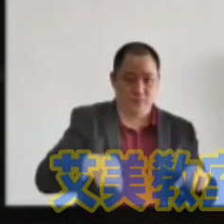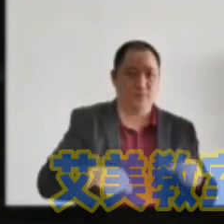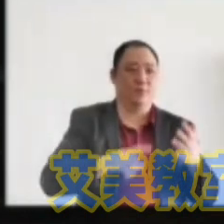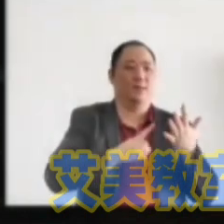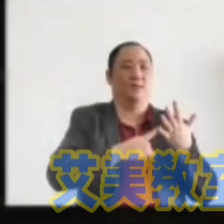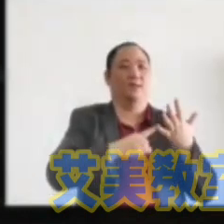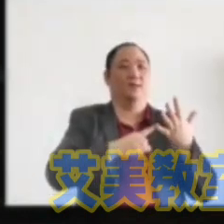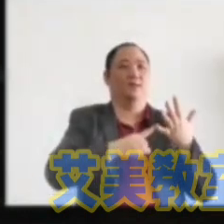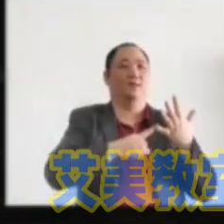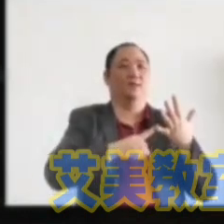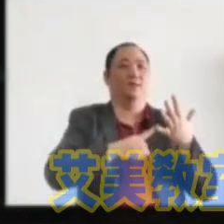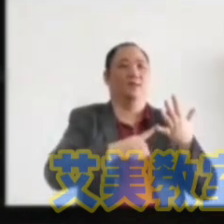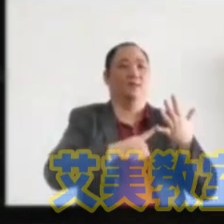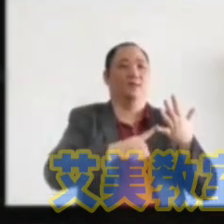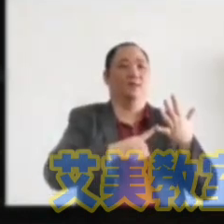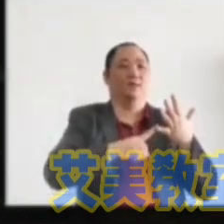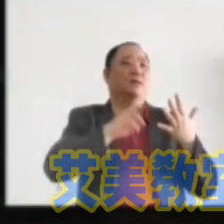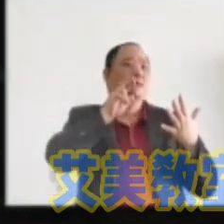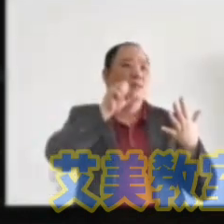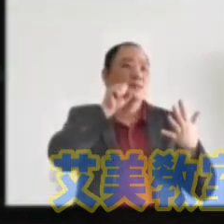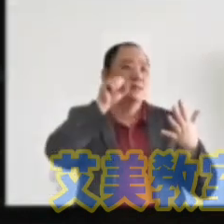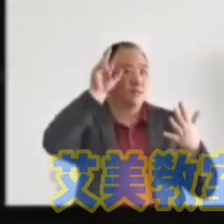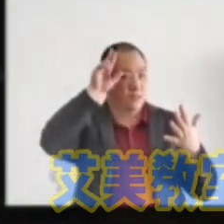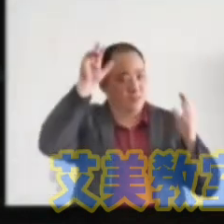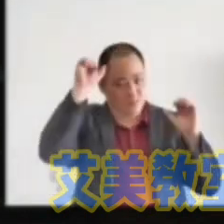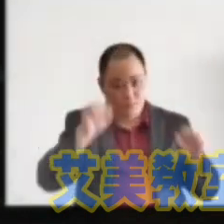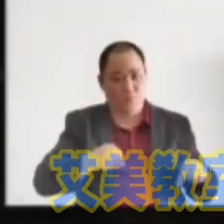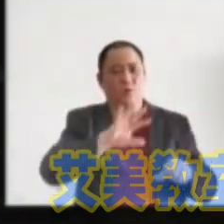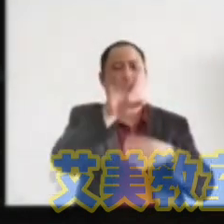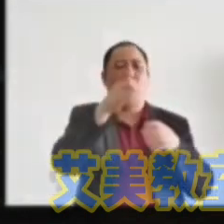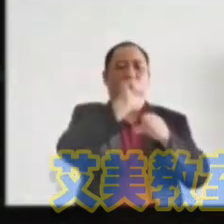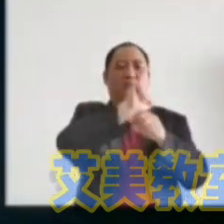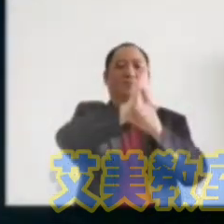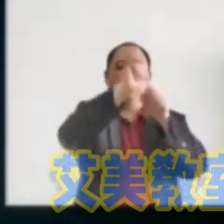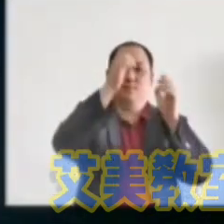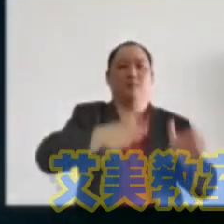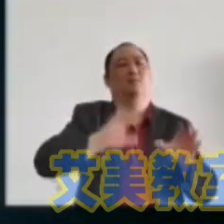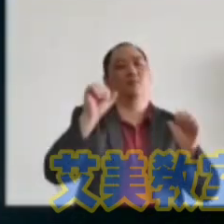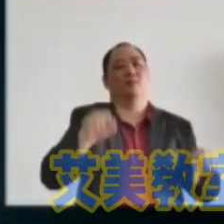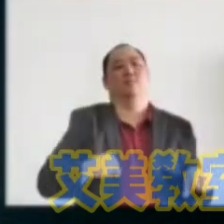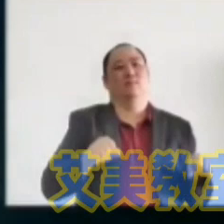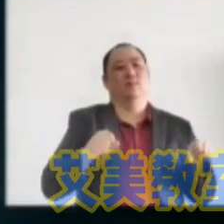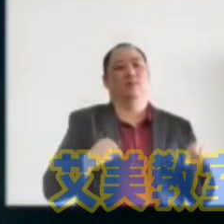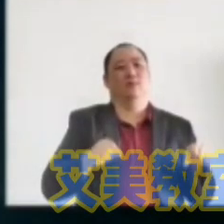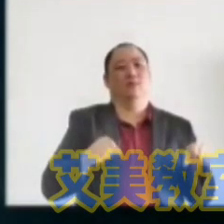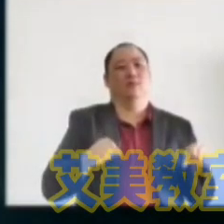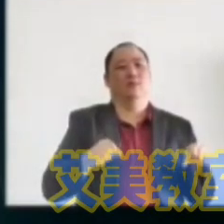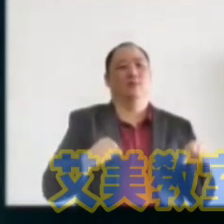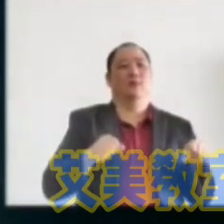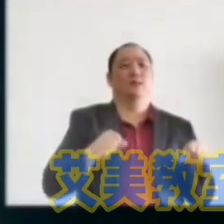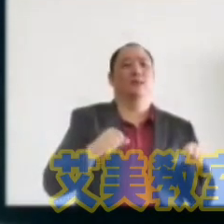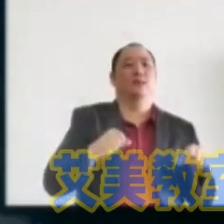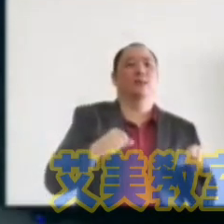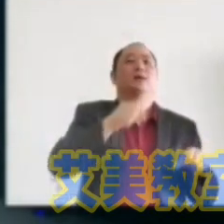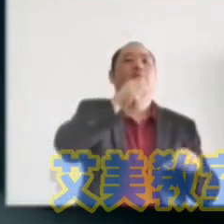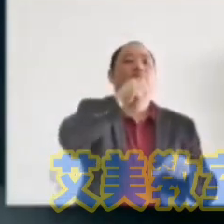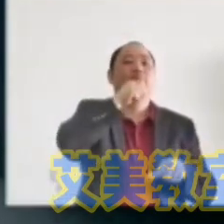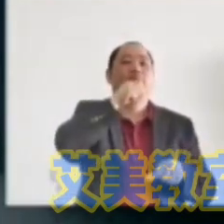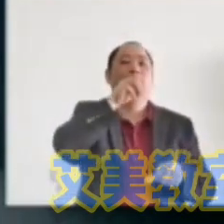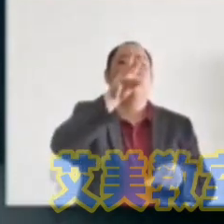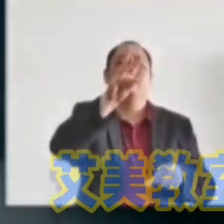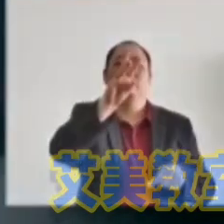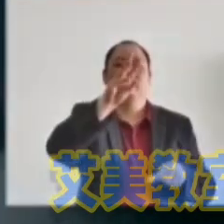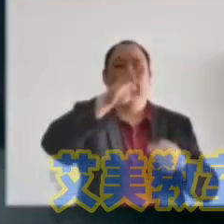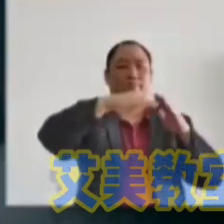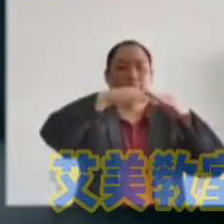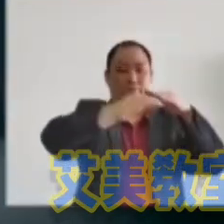全部人都可以吃的。我可以说市场上就是90%的人哦都可以吃这个 Hemoglobin。那什么人不可以吃